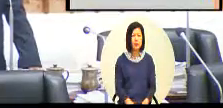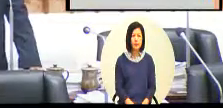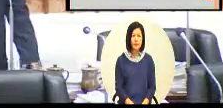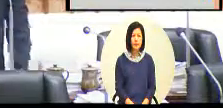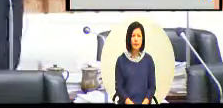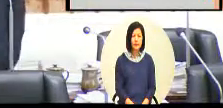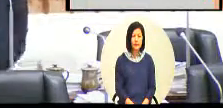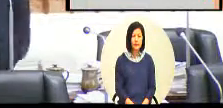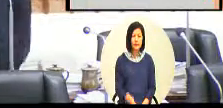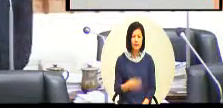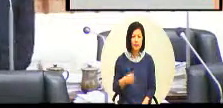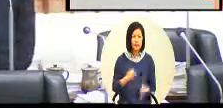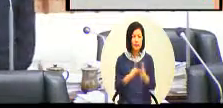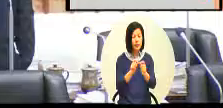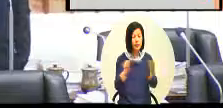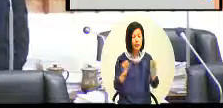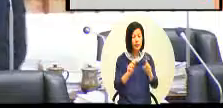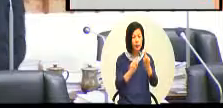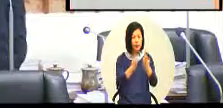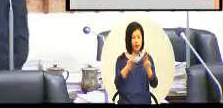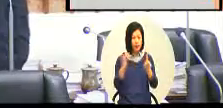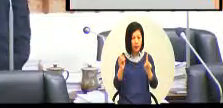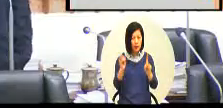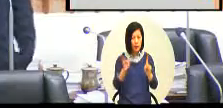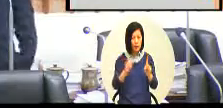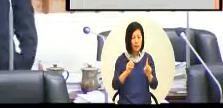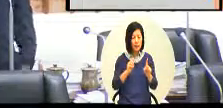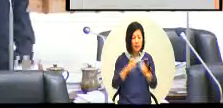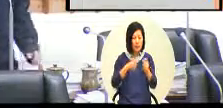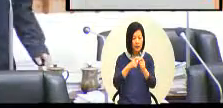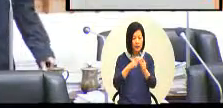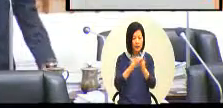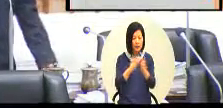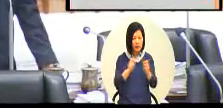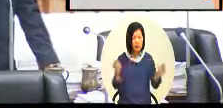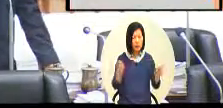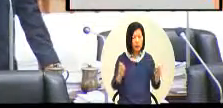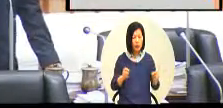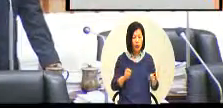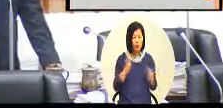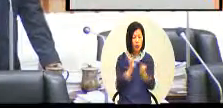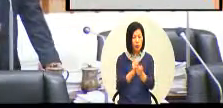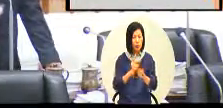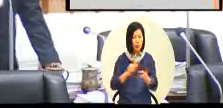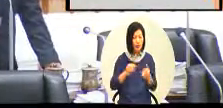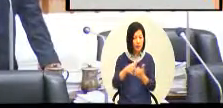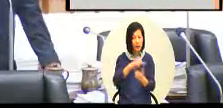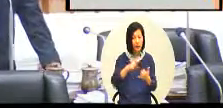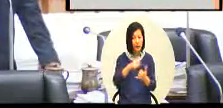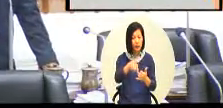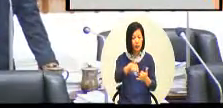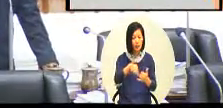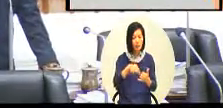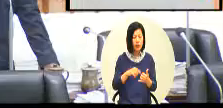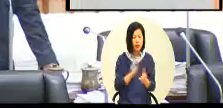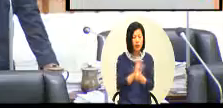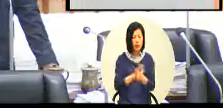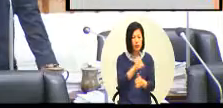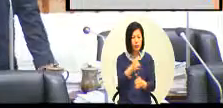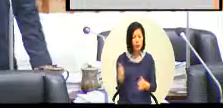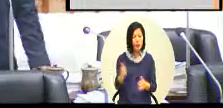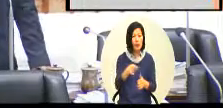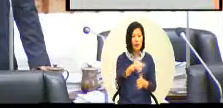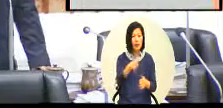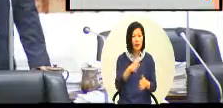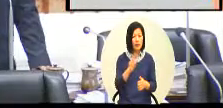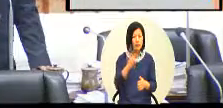另外在长照 1.0 走过了10年，对于国内的长照服务员仅有3万多名，